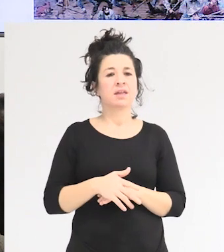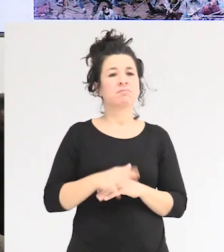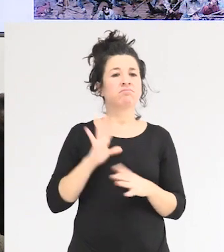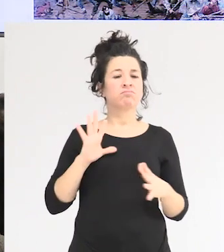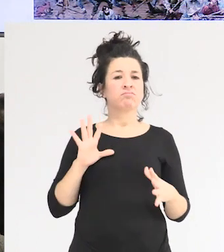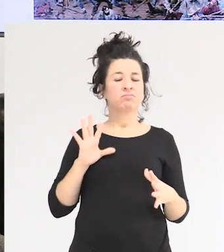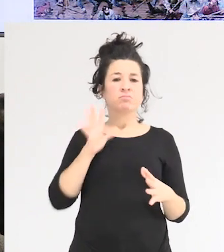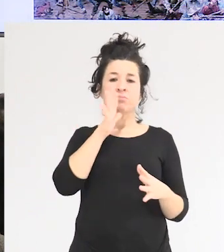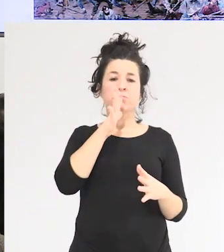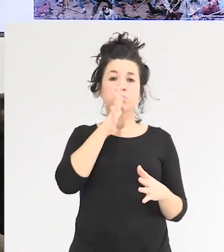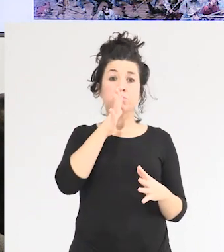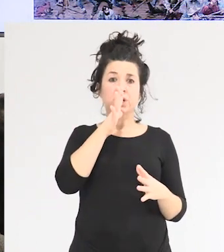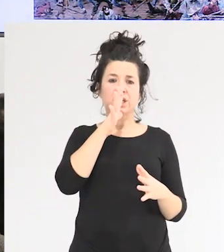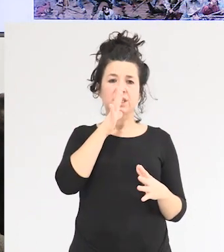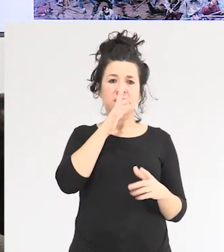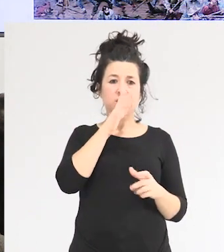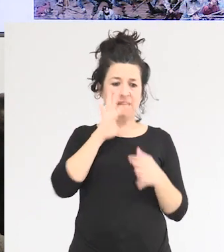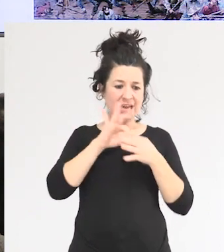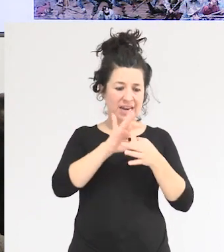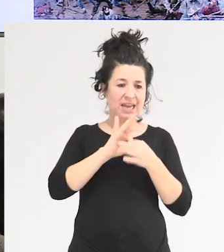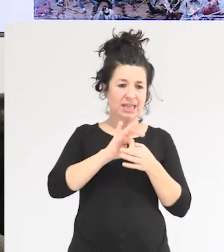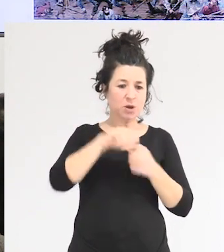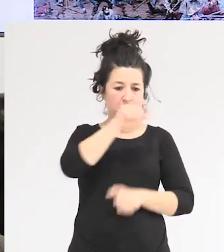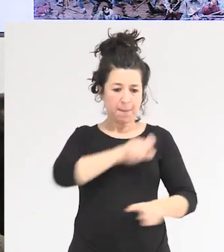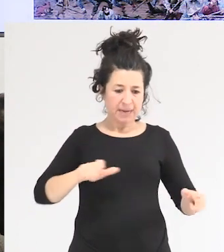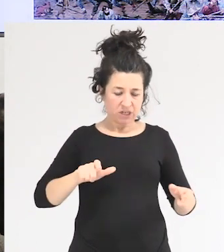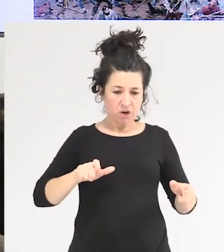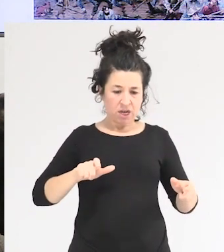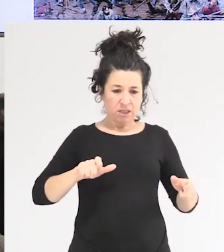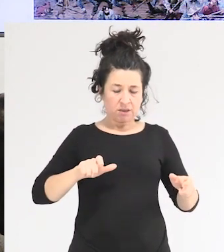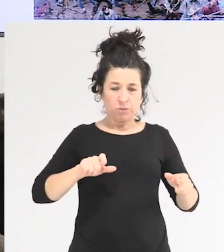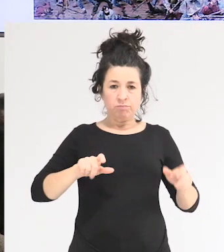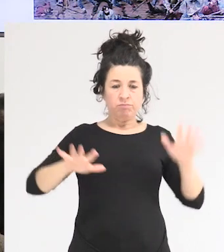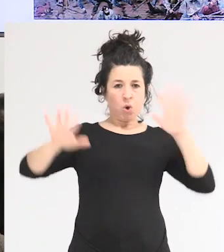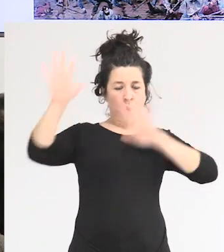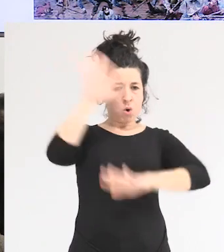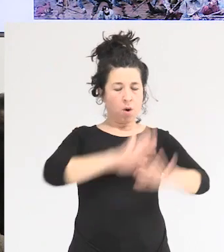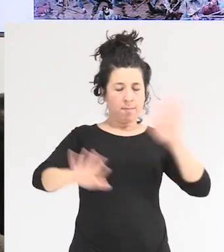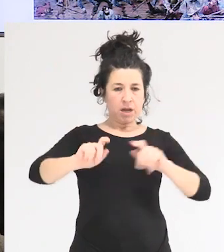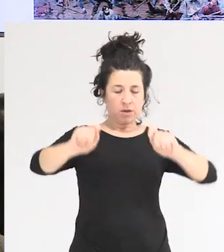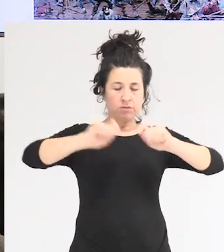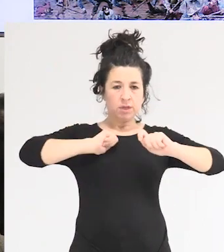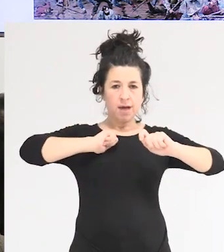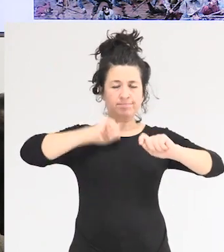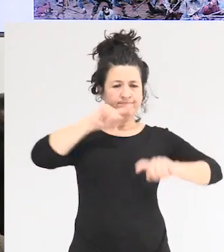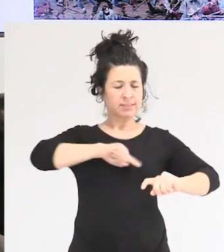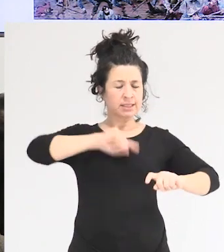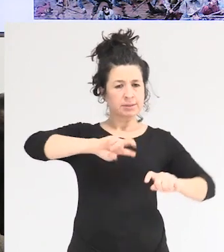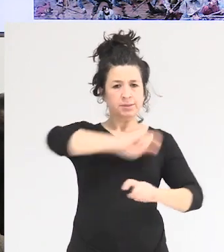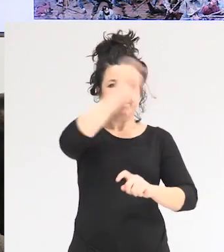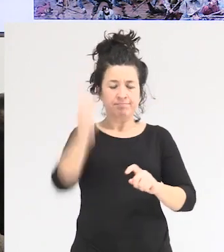Harreman, pertsonen arteko harreman bada, oso komplejua, sentimendu asko pizten dituena, bizitza eta heriotza oso